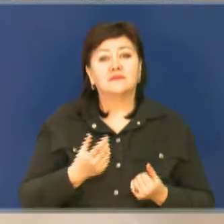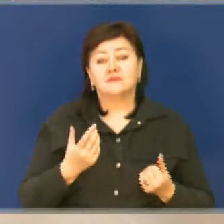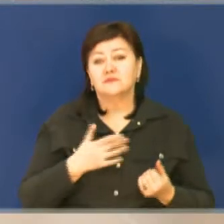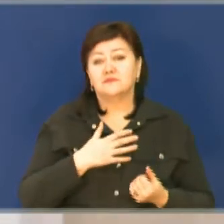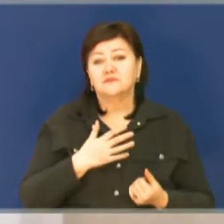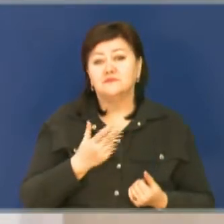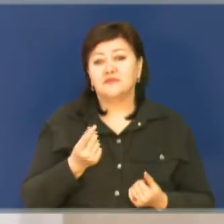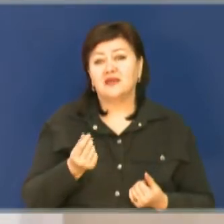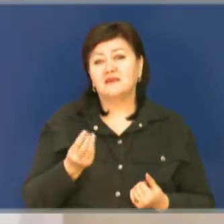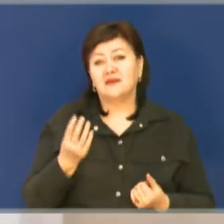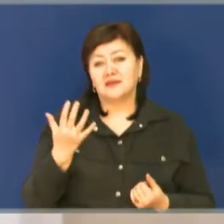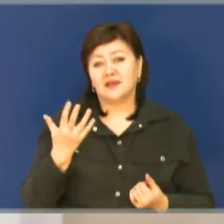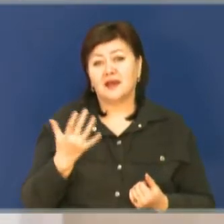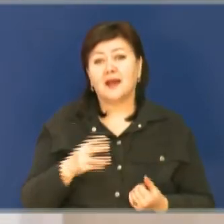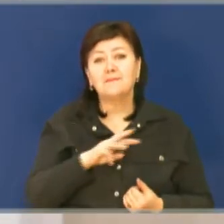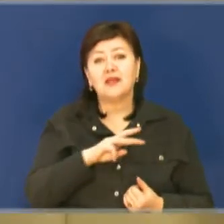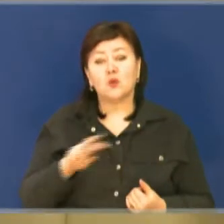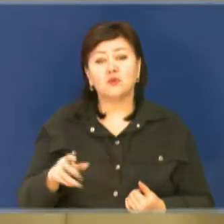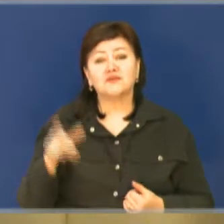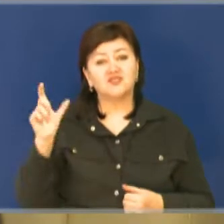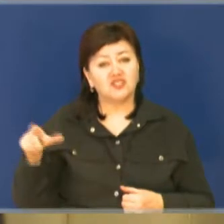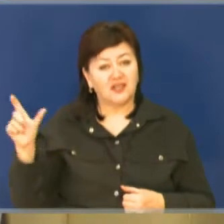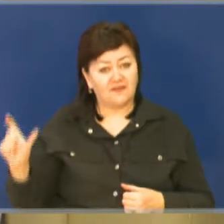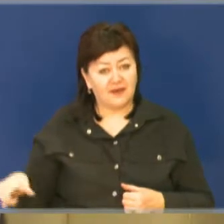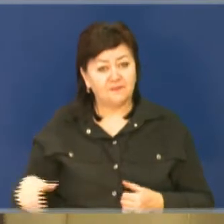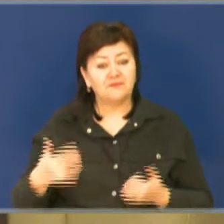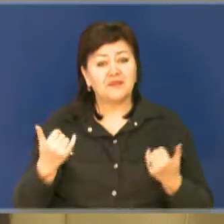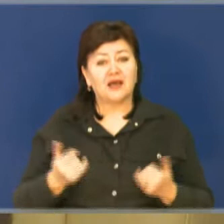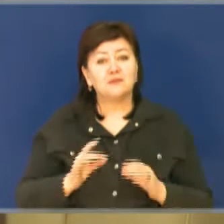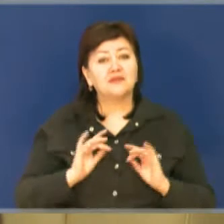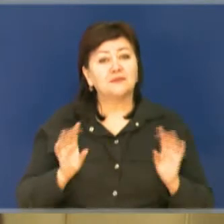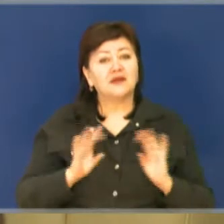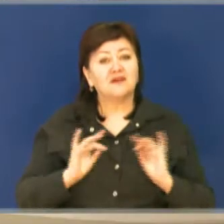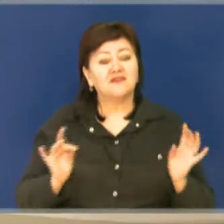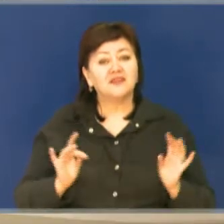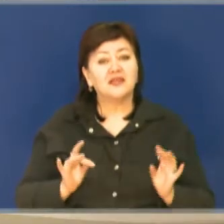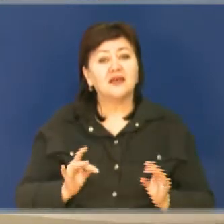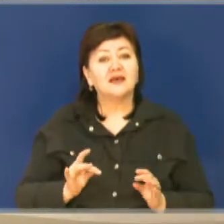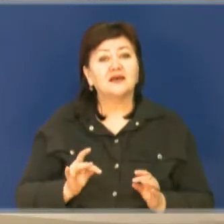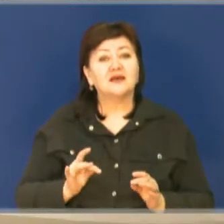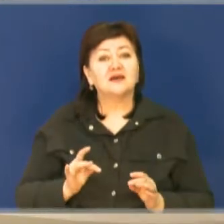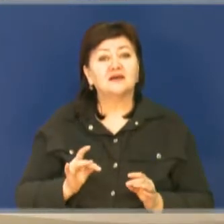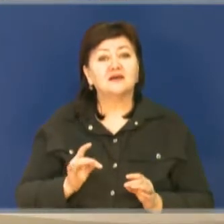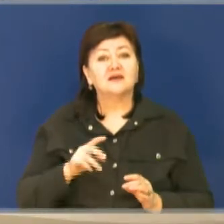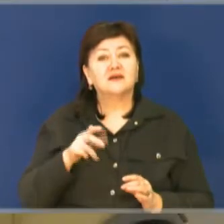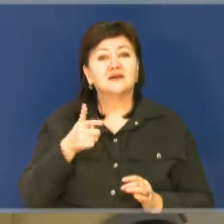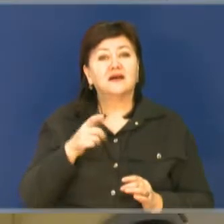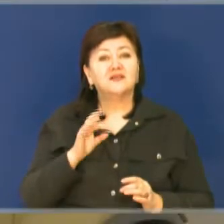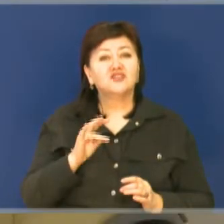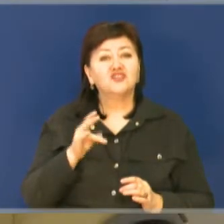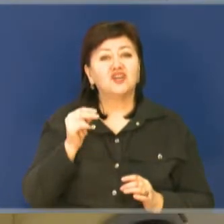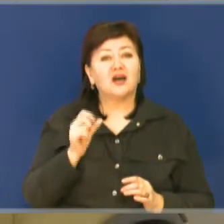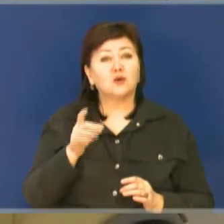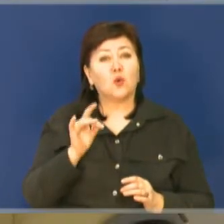то, что тогда были тяжелые времена, говорит председатель Восточно-Казахстанского областного объединения немцев Лилия Гончарук.